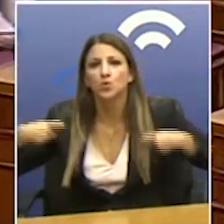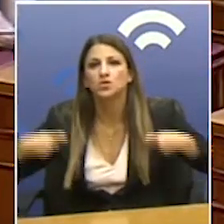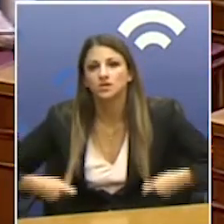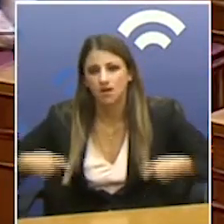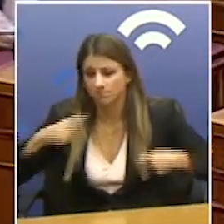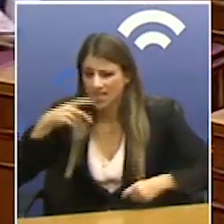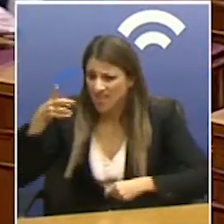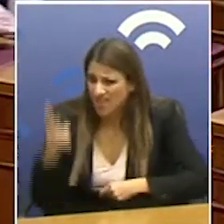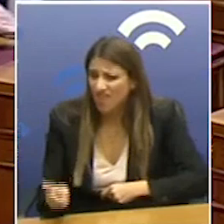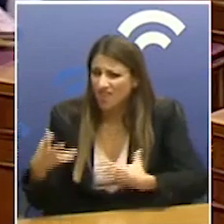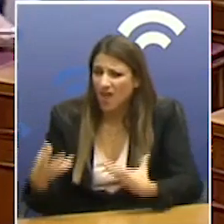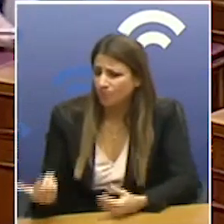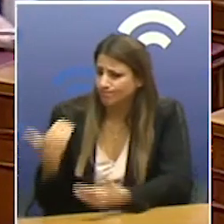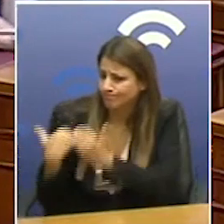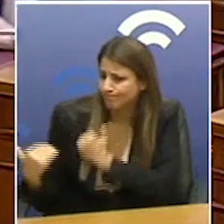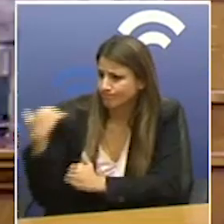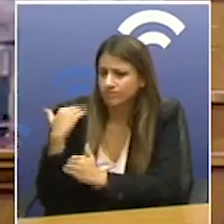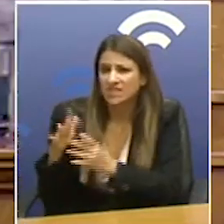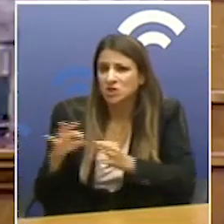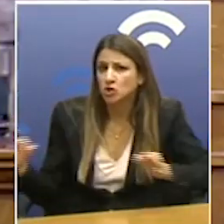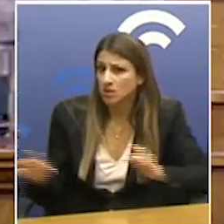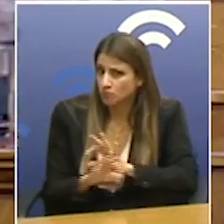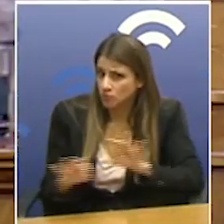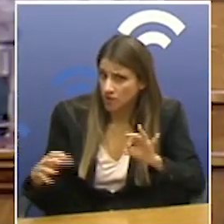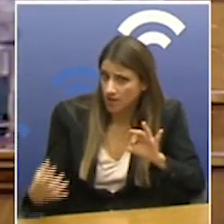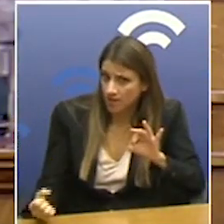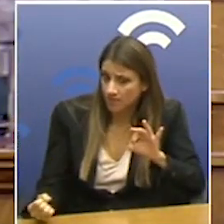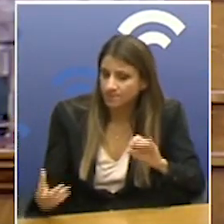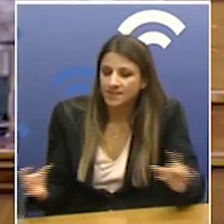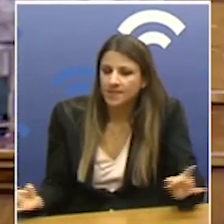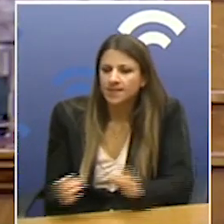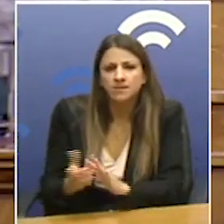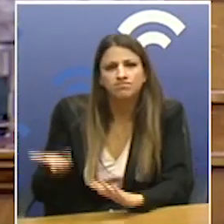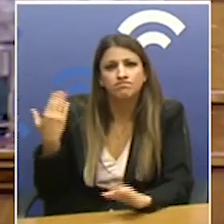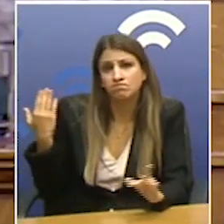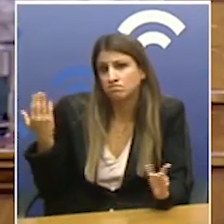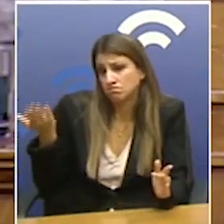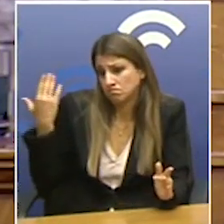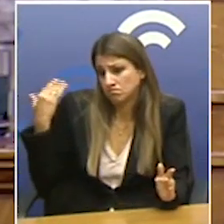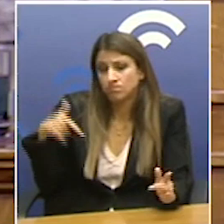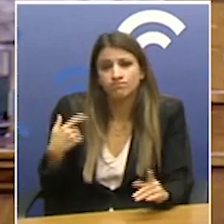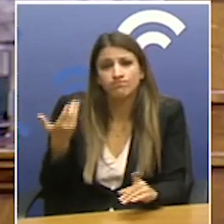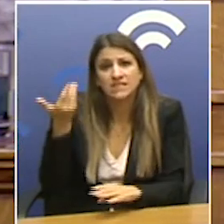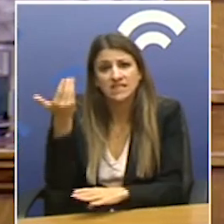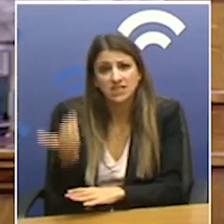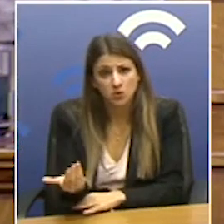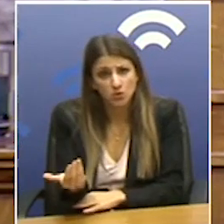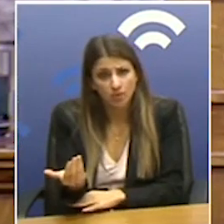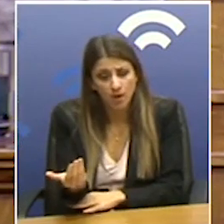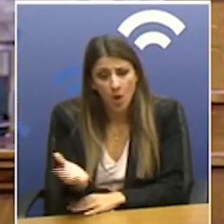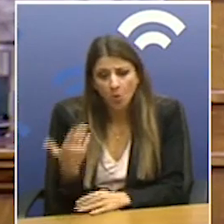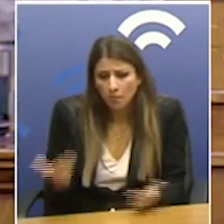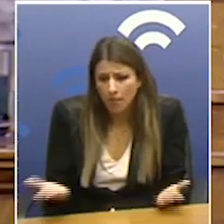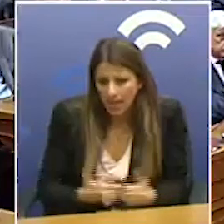να ειρωνεύονται τις ιστορίες των ανθρώπων. Αν κάποτε, κύριε Πρόεδρε, διεκδικούσαμε όσα δεν